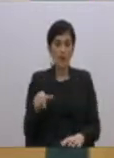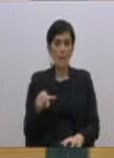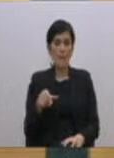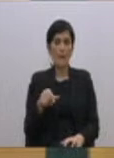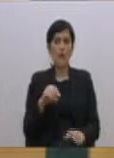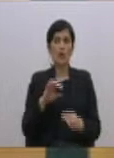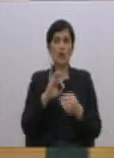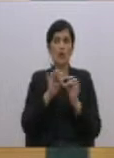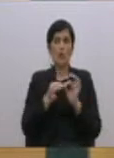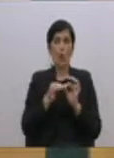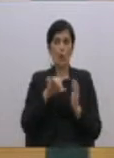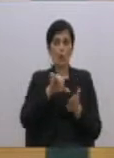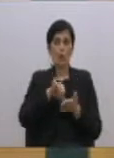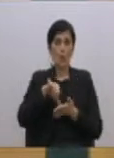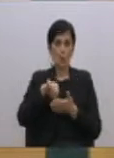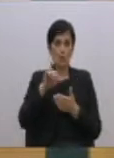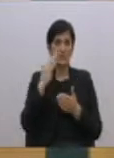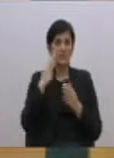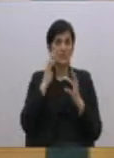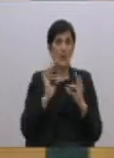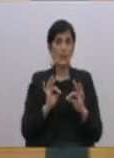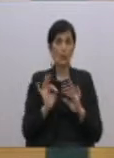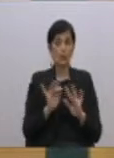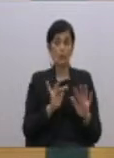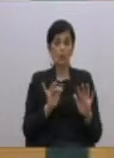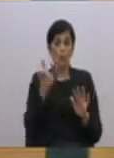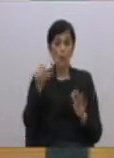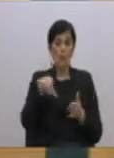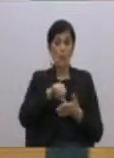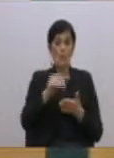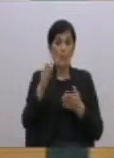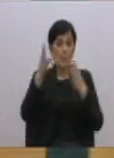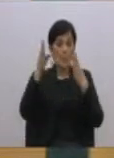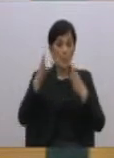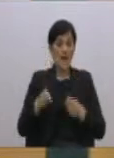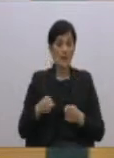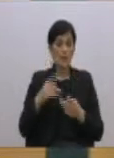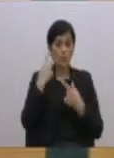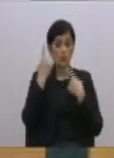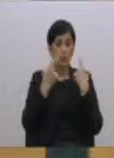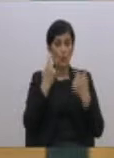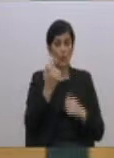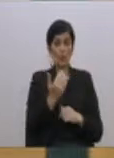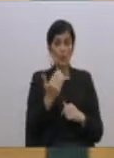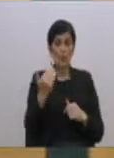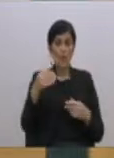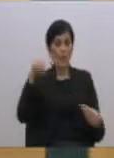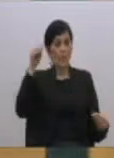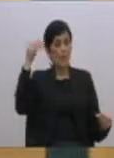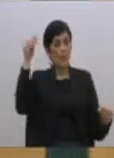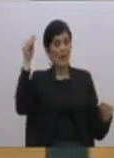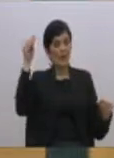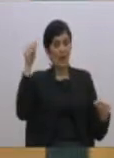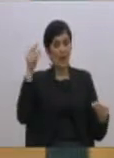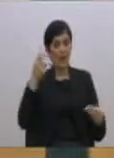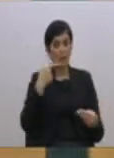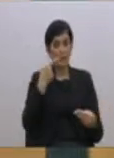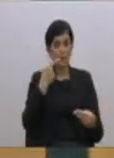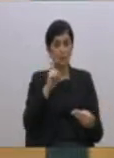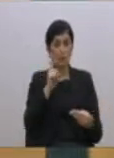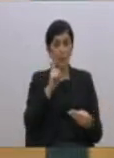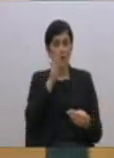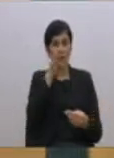კონკრეტული მონაწილეები შეიძლება იყვნენ სამართალწარმოების პროცესის მონაწილეები და მათი პერსონალური მონაცემების ფრიალი, რომ არ